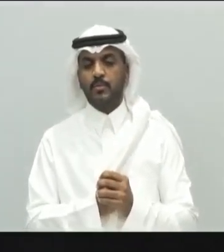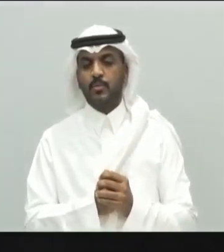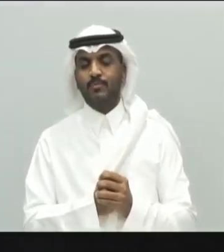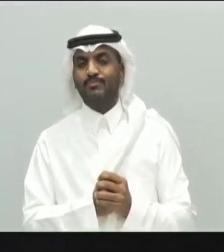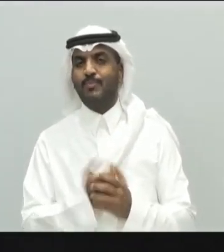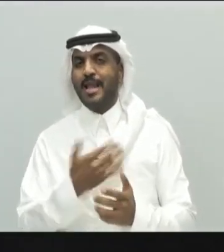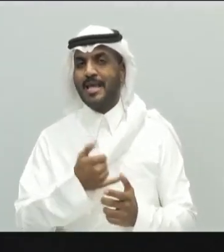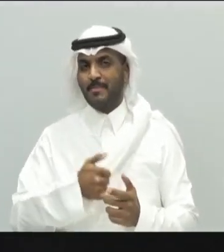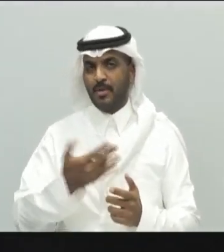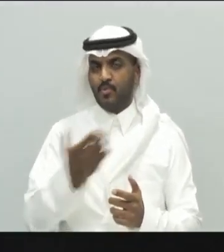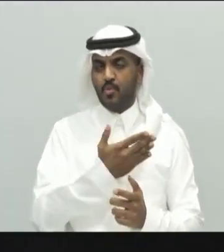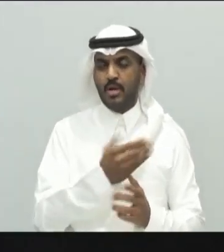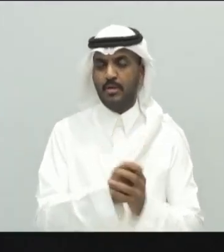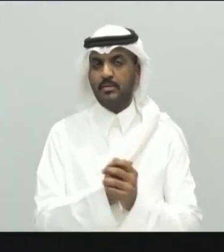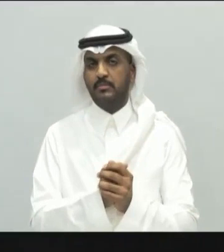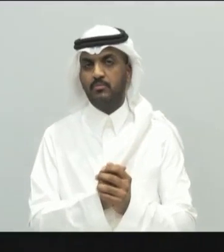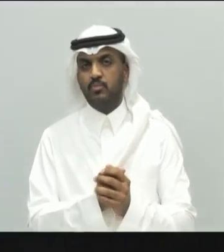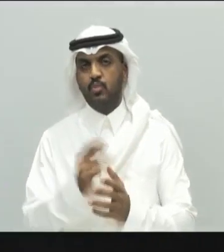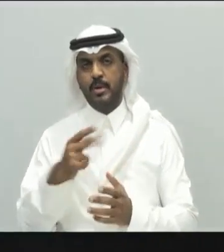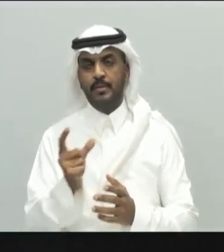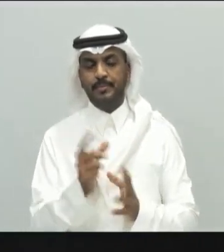اليمنيه وسلطنه